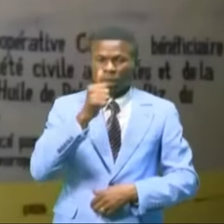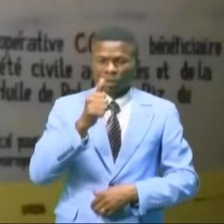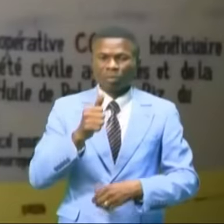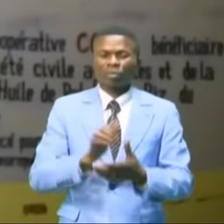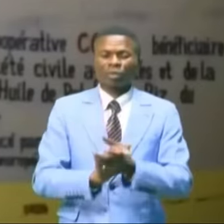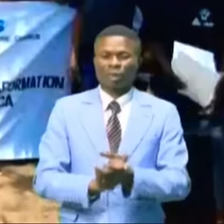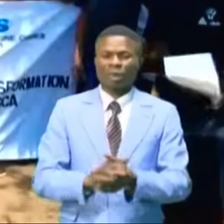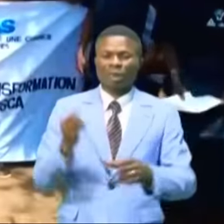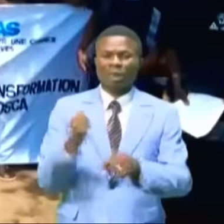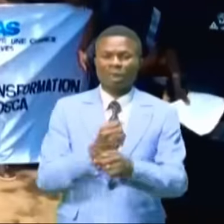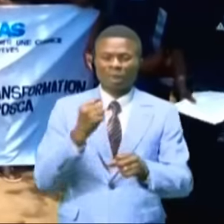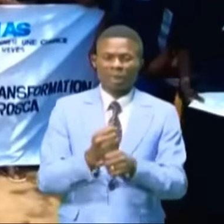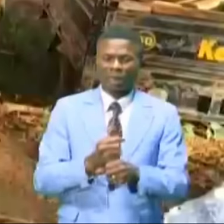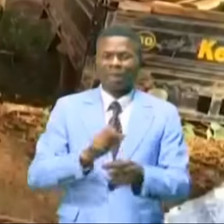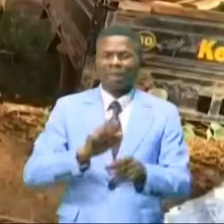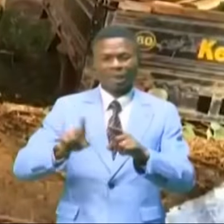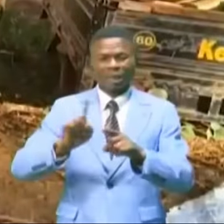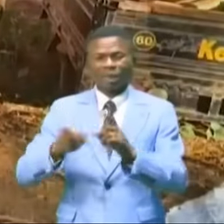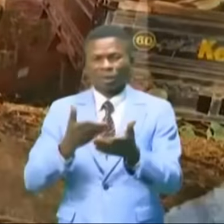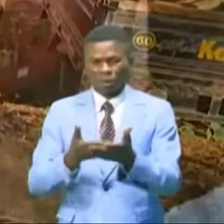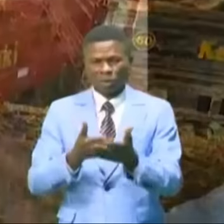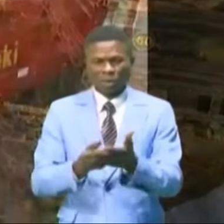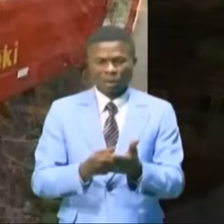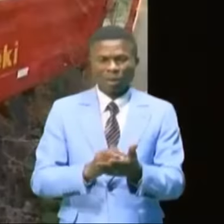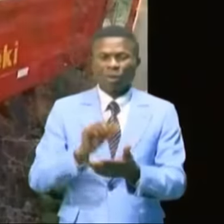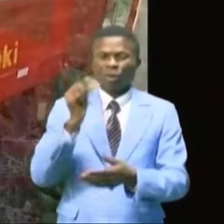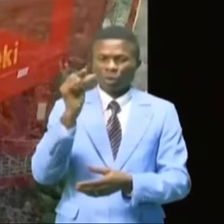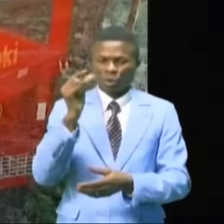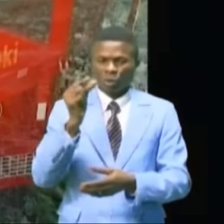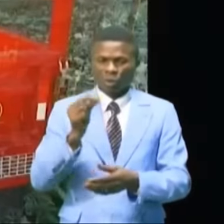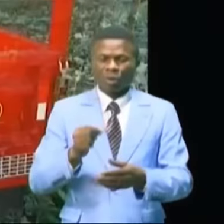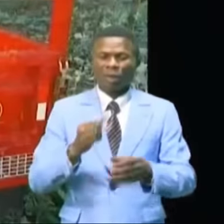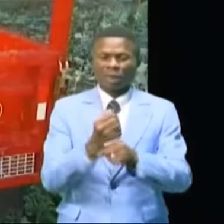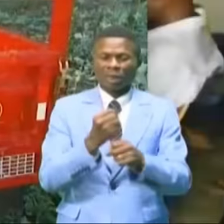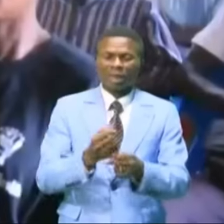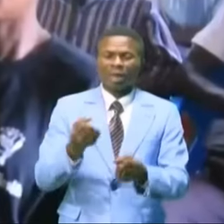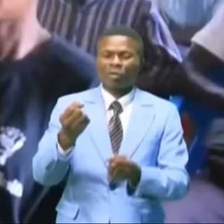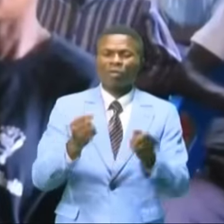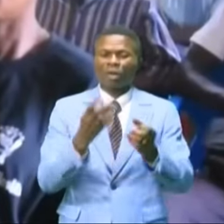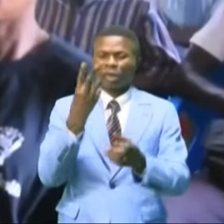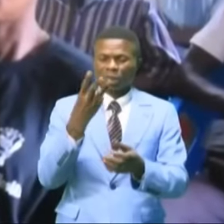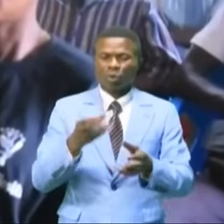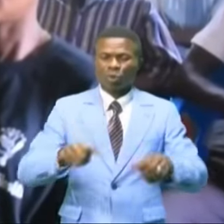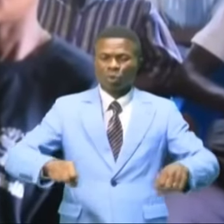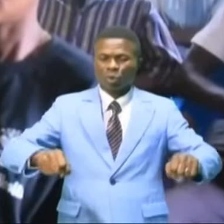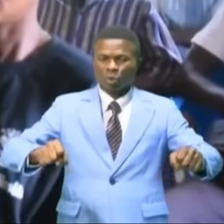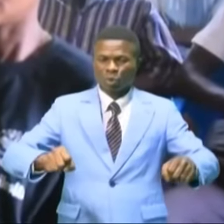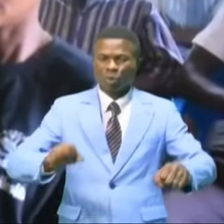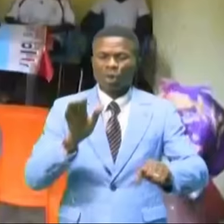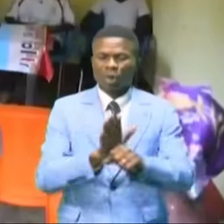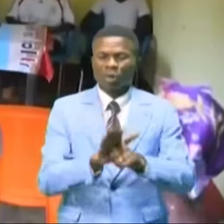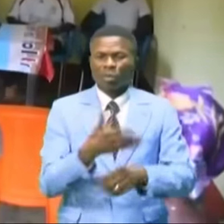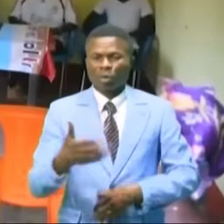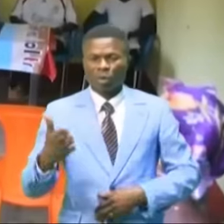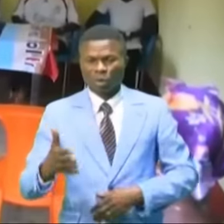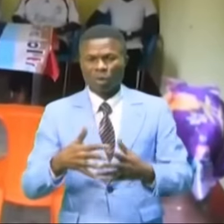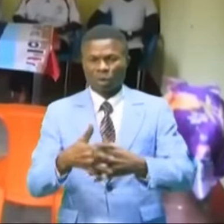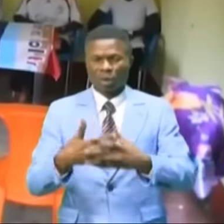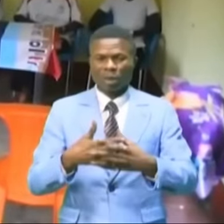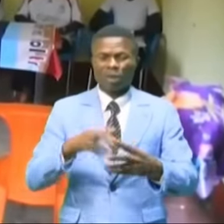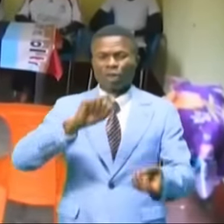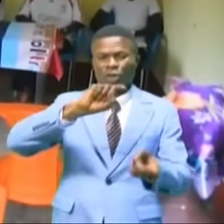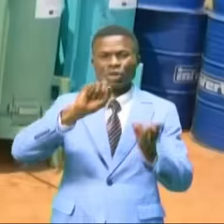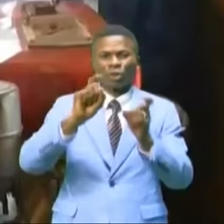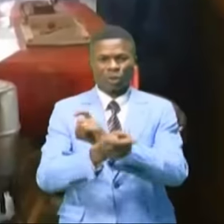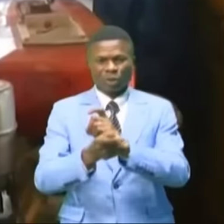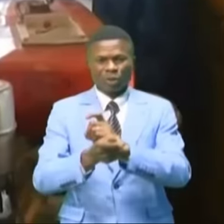Kifem, Kotem, Ipino et Kopebas, quelques tricycles pour le transport des produits et un lot important de matériel de